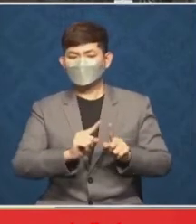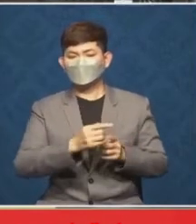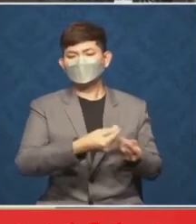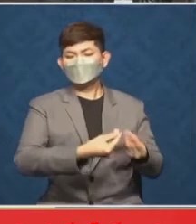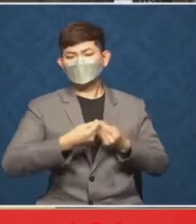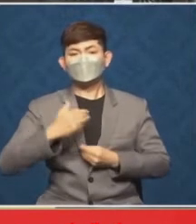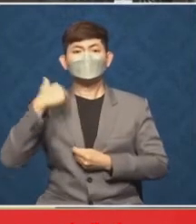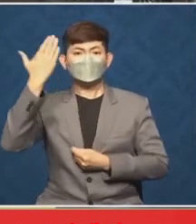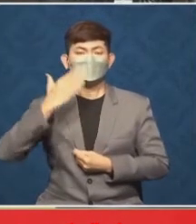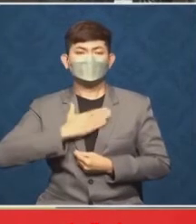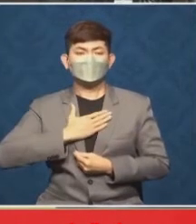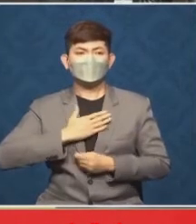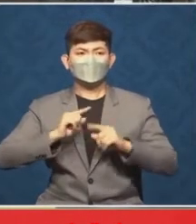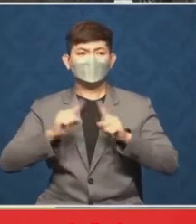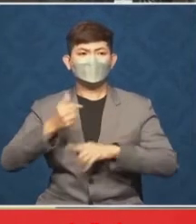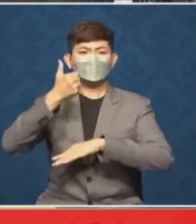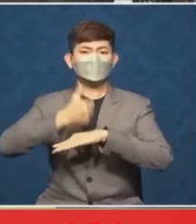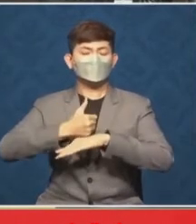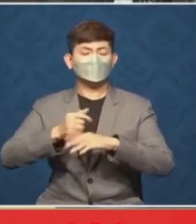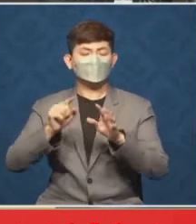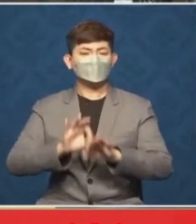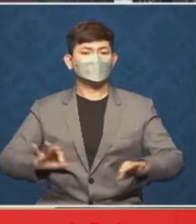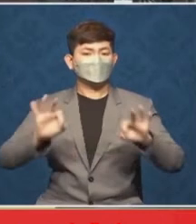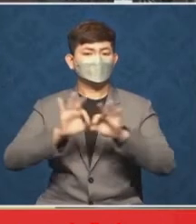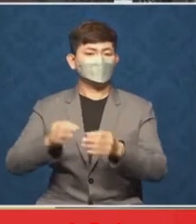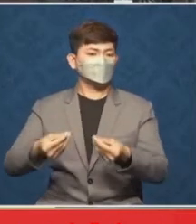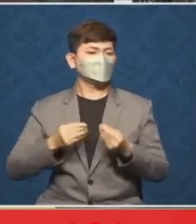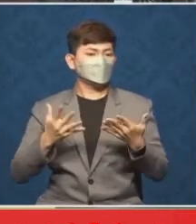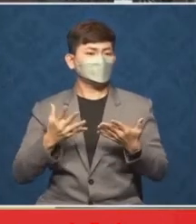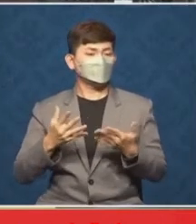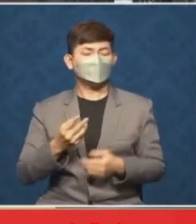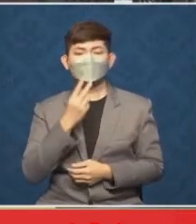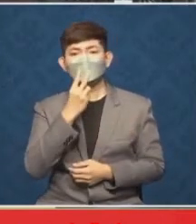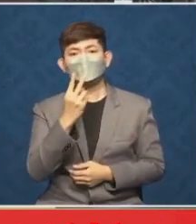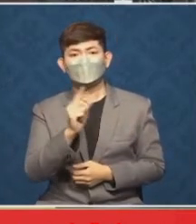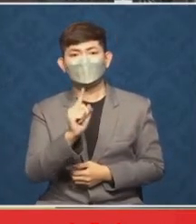แต่นี่รัฐมนตรีไม่ให้ความสำคัญมันบ่งบอกถึงอะไรท่านประธาน